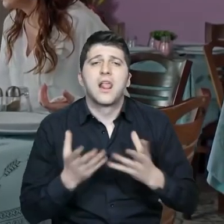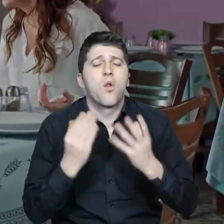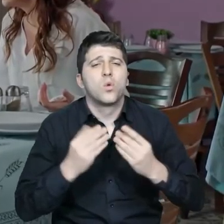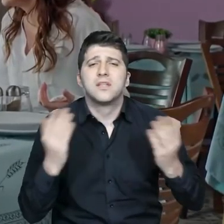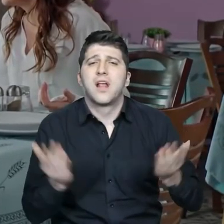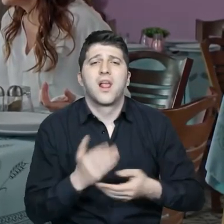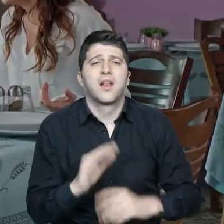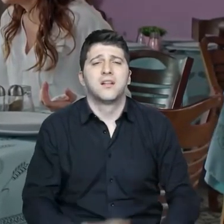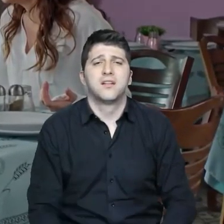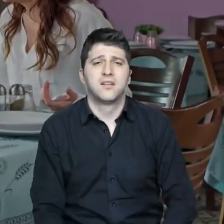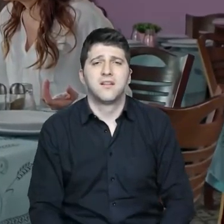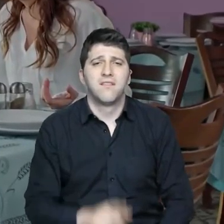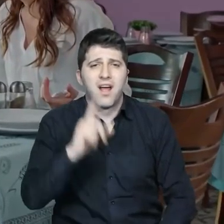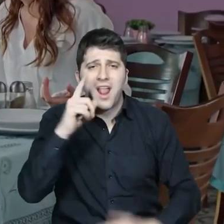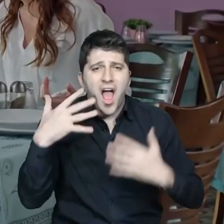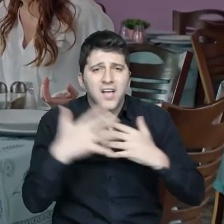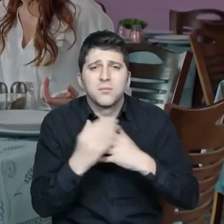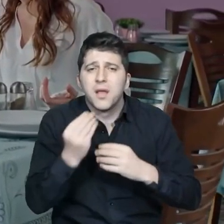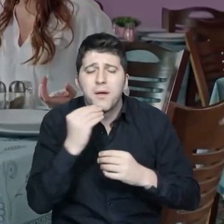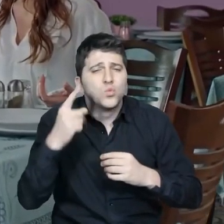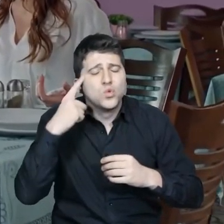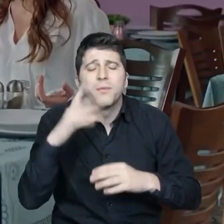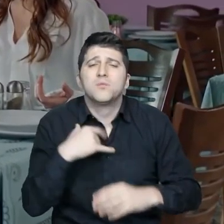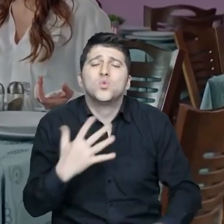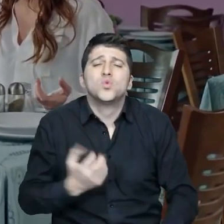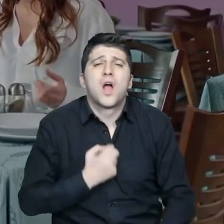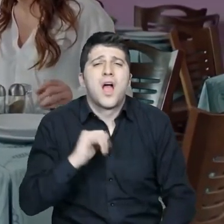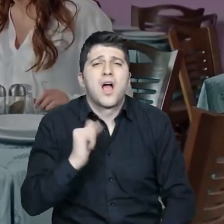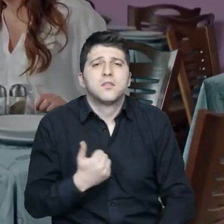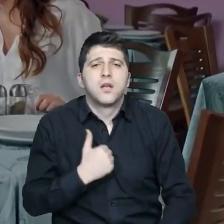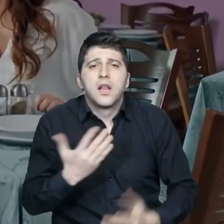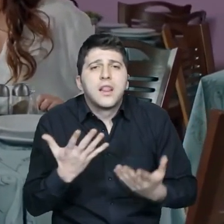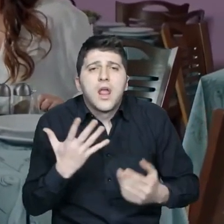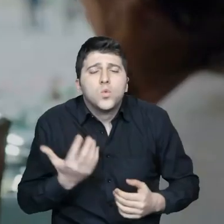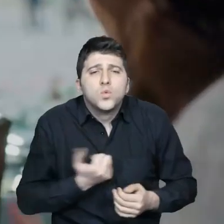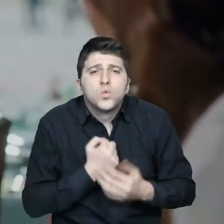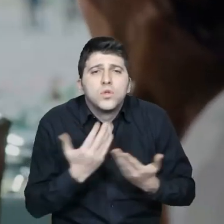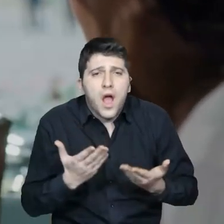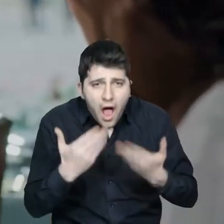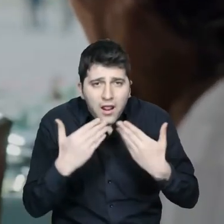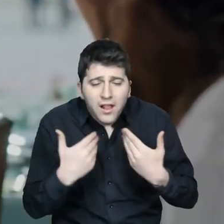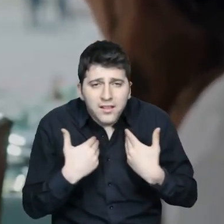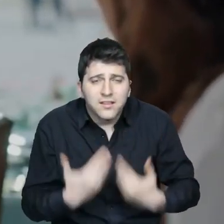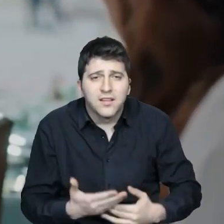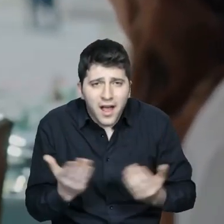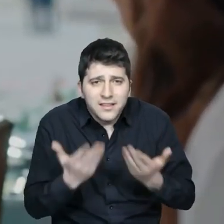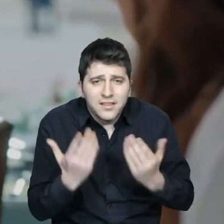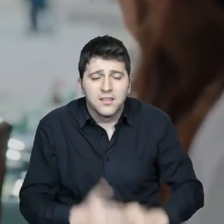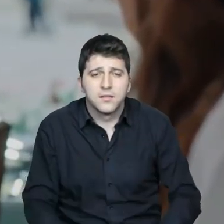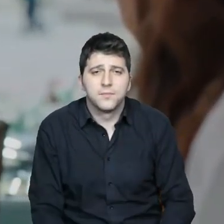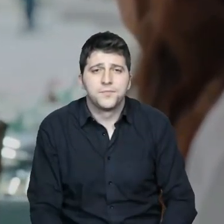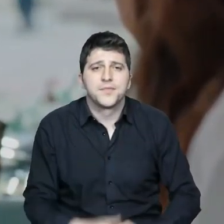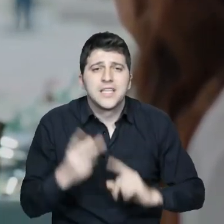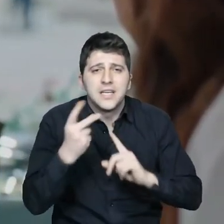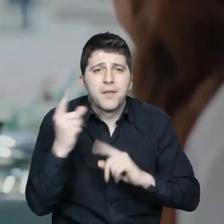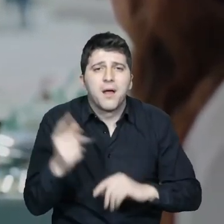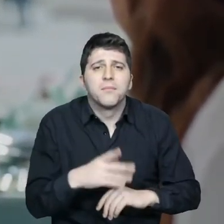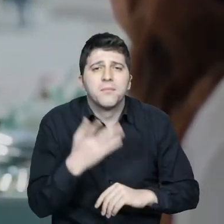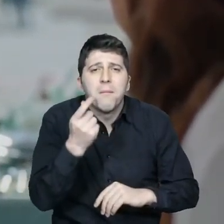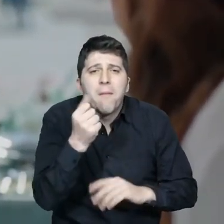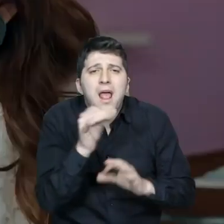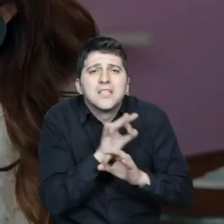neler. Vallahi akşamki yemeği falan düşünemedim üzüntüden ya. Ya niye üzüldün bu kadar? Bir anlat bakayım hadi. İbrahim